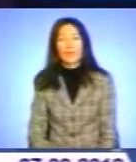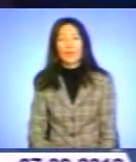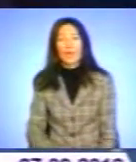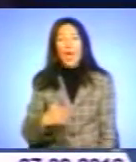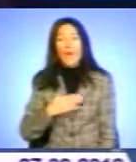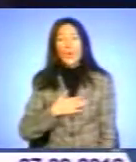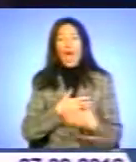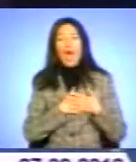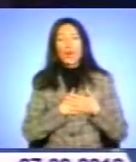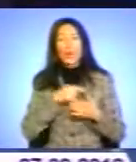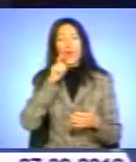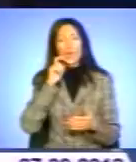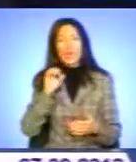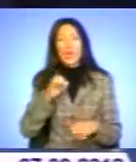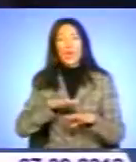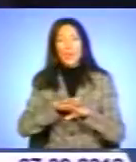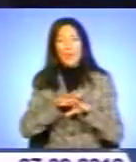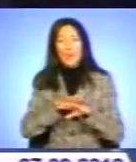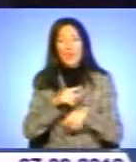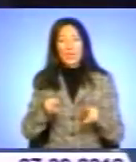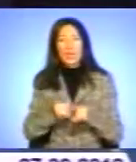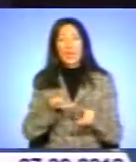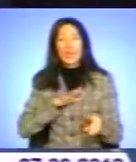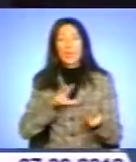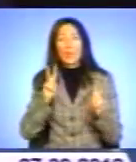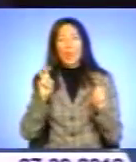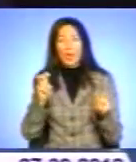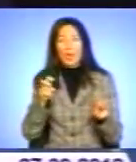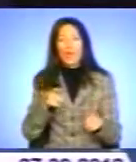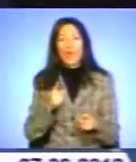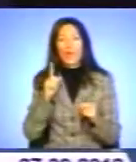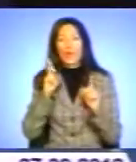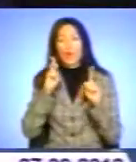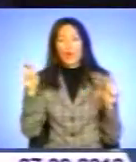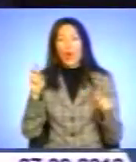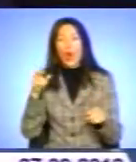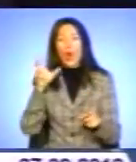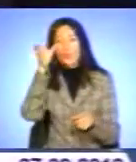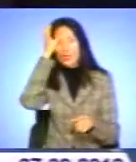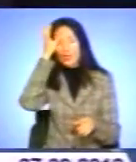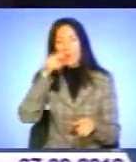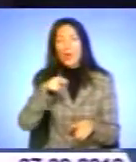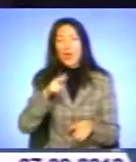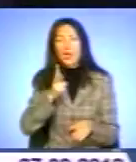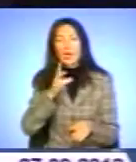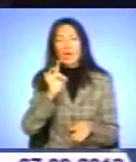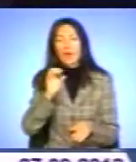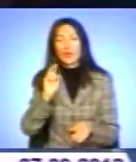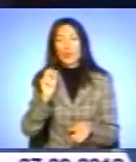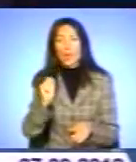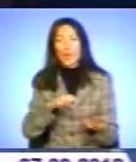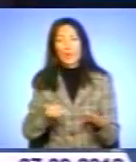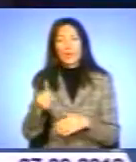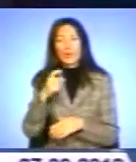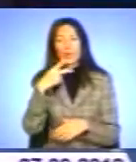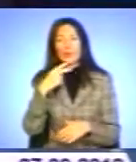Моя любов – Україна і математика. Таким було кредо видатного ученого Михайла Пилиповича Кравчука. Минає 120 років з дня